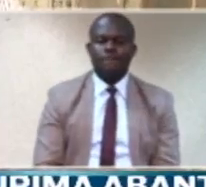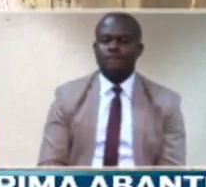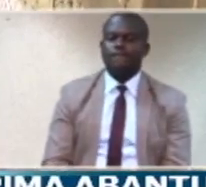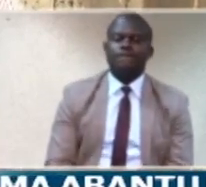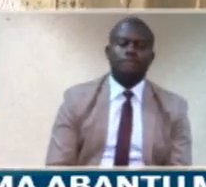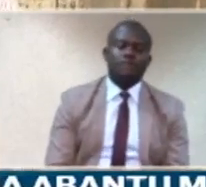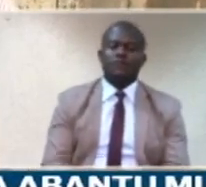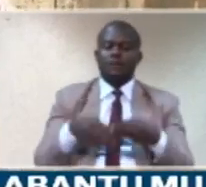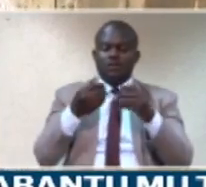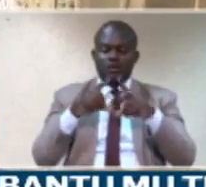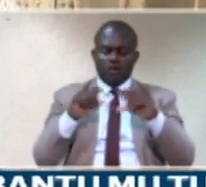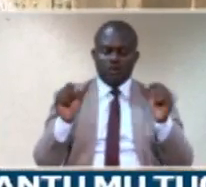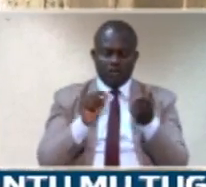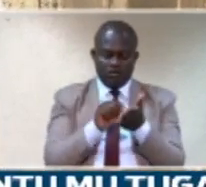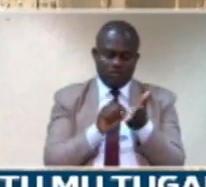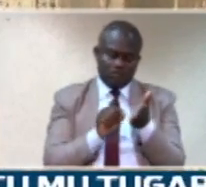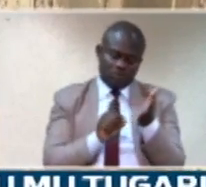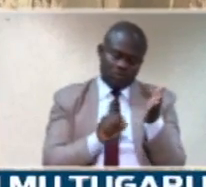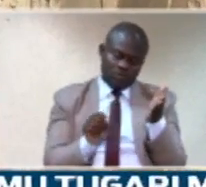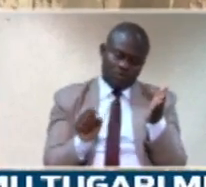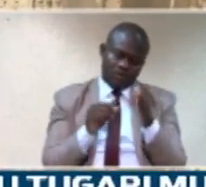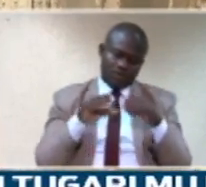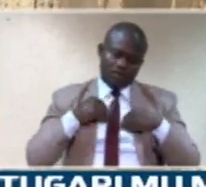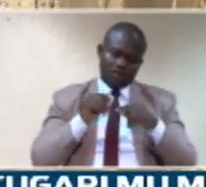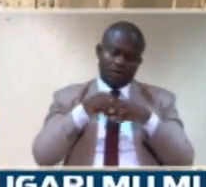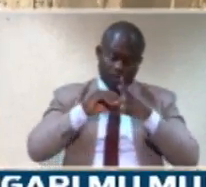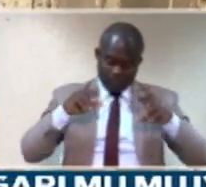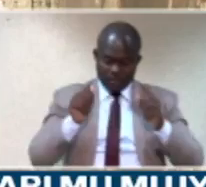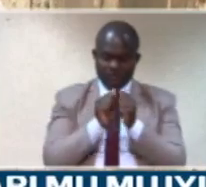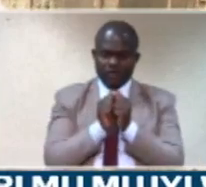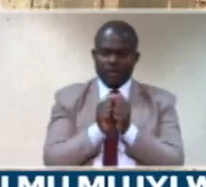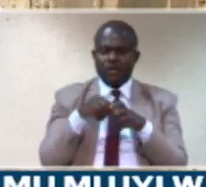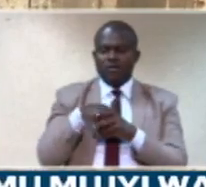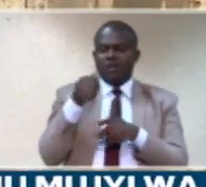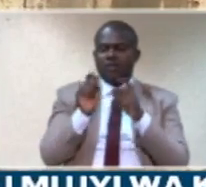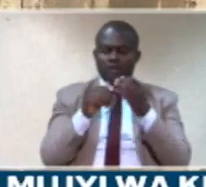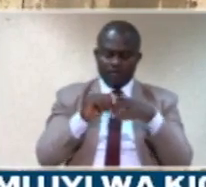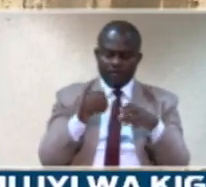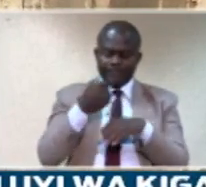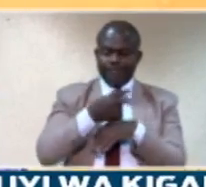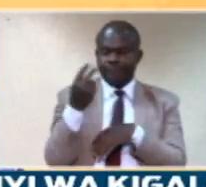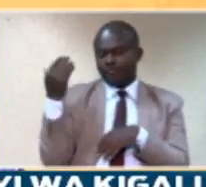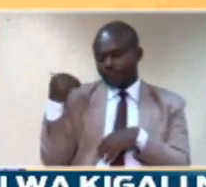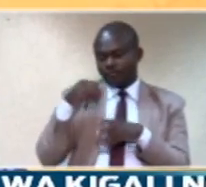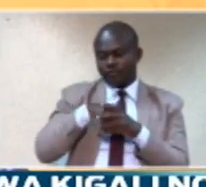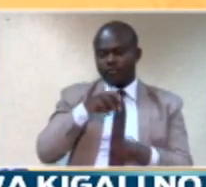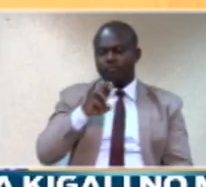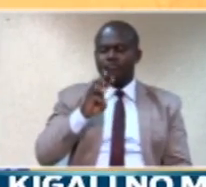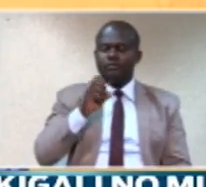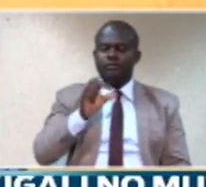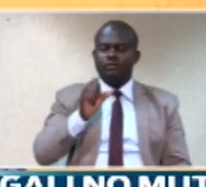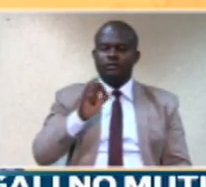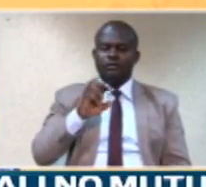bagenda baduha udufishi kakwemera kujya kwipimisha. Muri abo baturage bapimwe mu minsi ibiri ishize barimo rwa Gasore